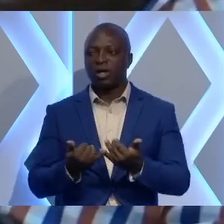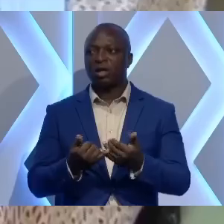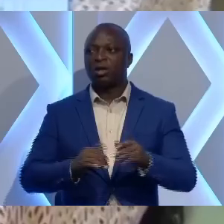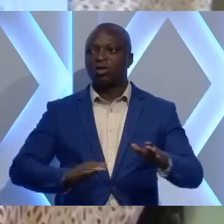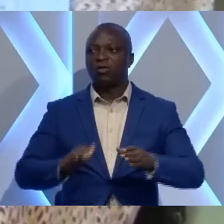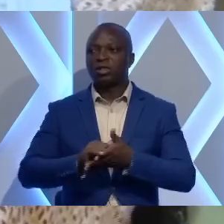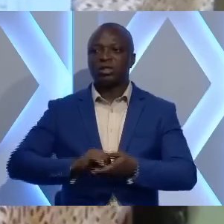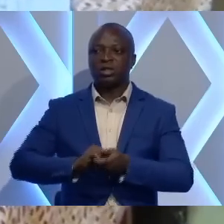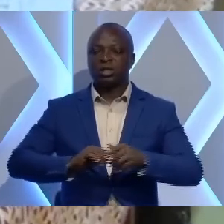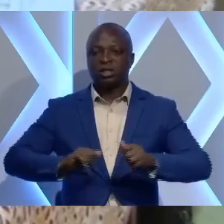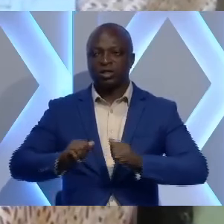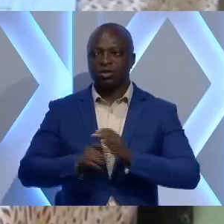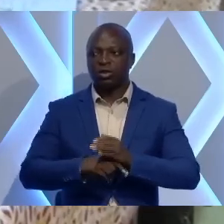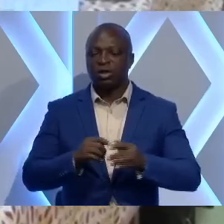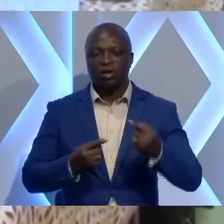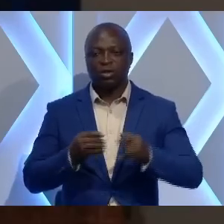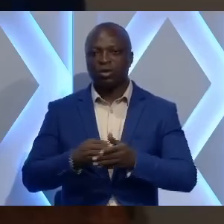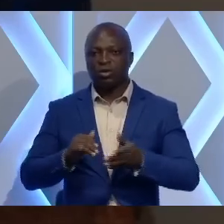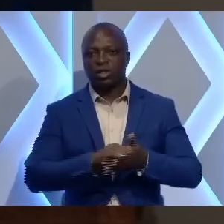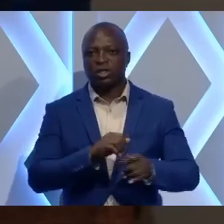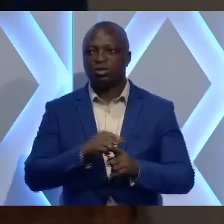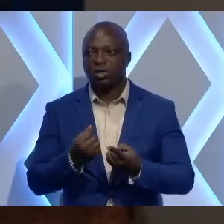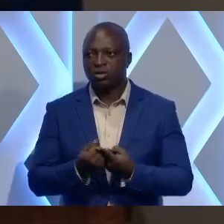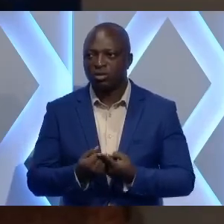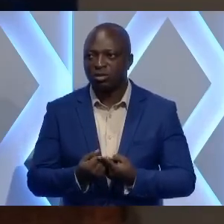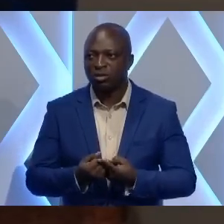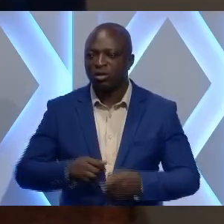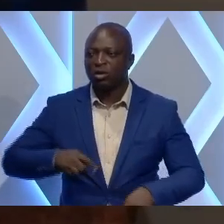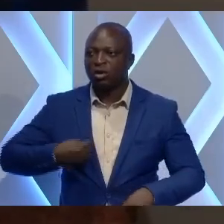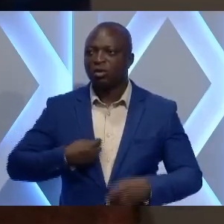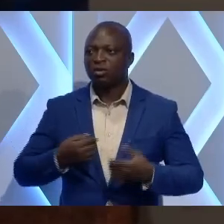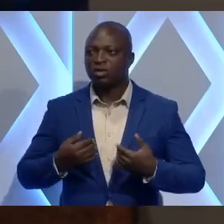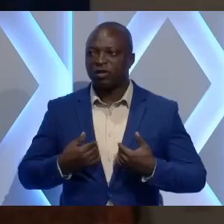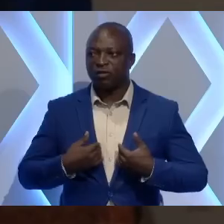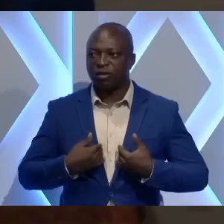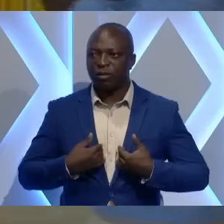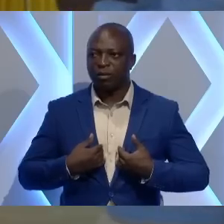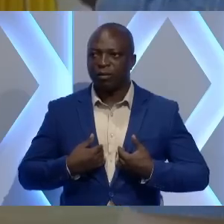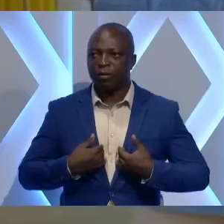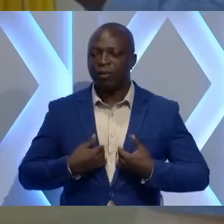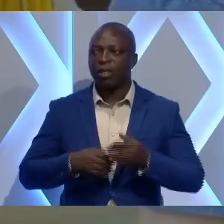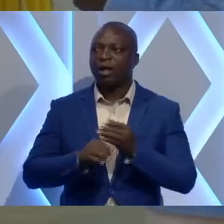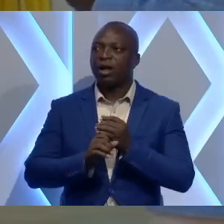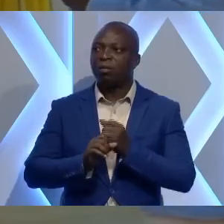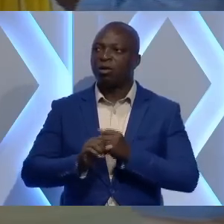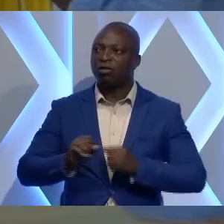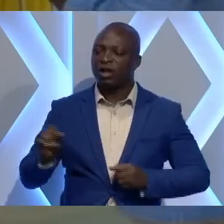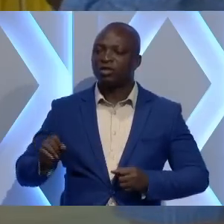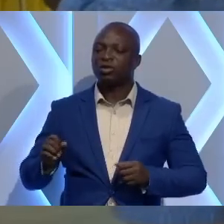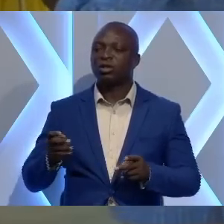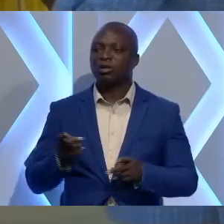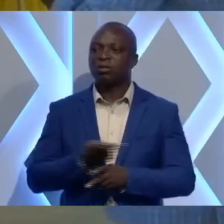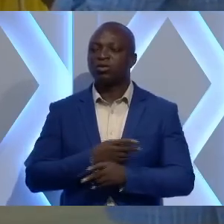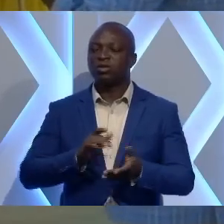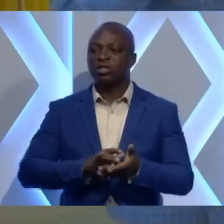une synergie d'action dans la lutte contre le fléau. Nous avons la prolifération des produits